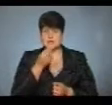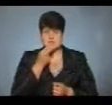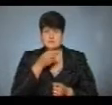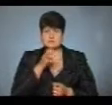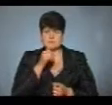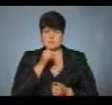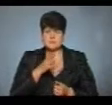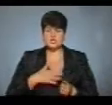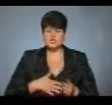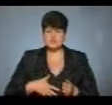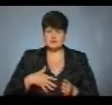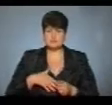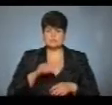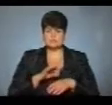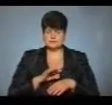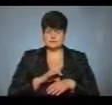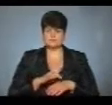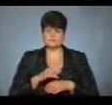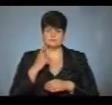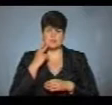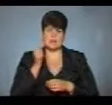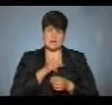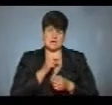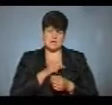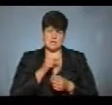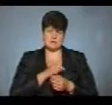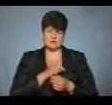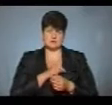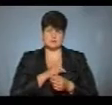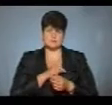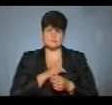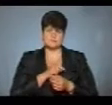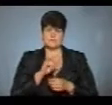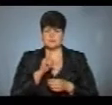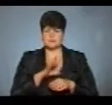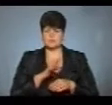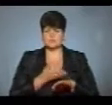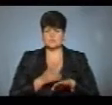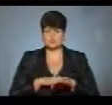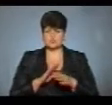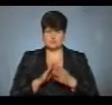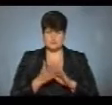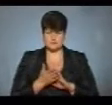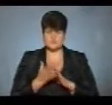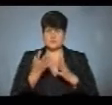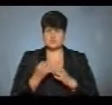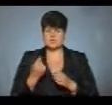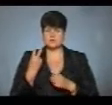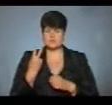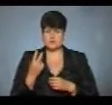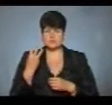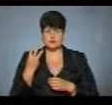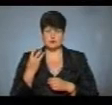промочилася з животиком і знеболювали йому. Капали через катетер. Дитина була в дуже важкому стані. Ще двоє трирічних